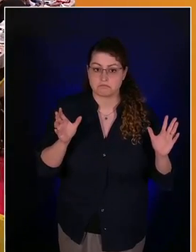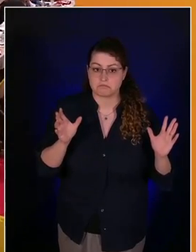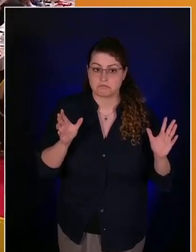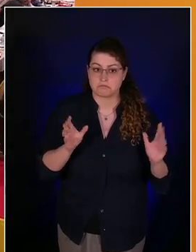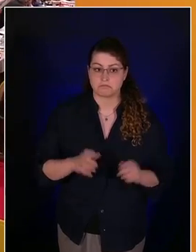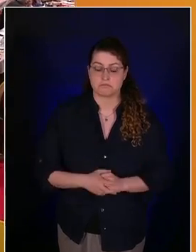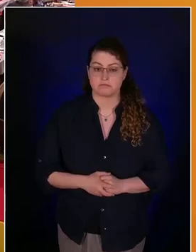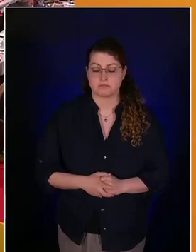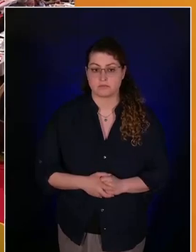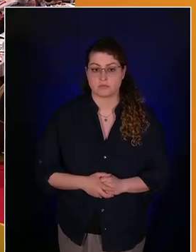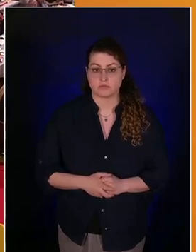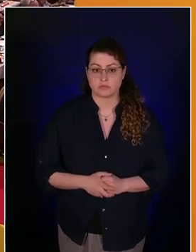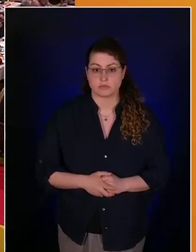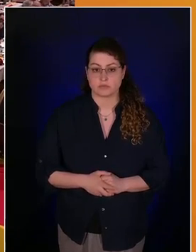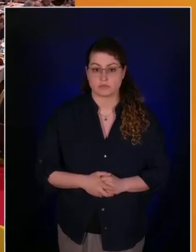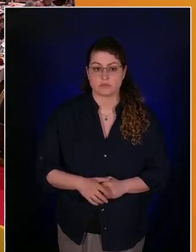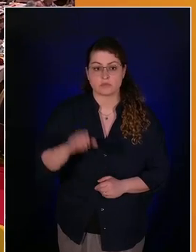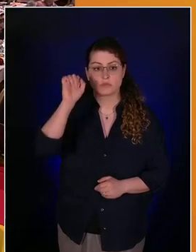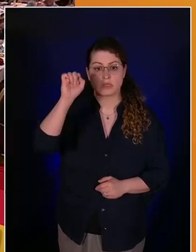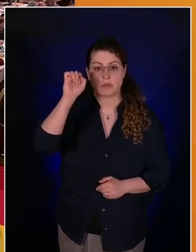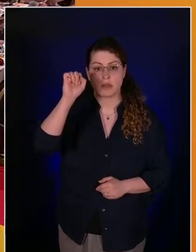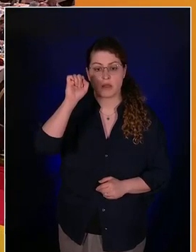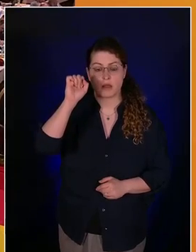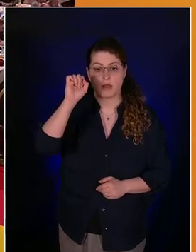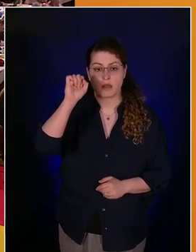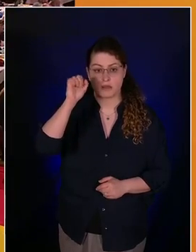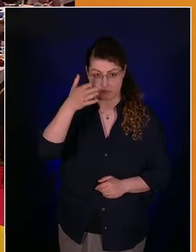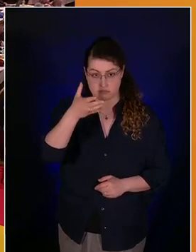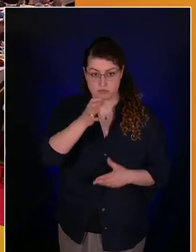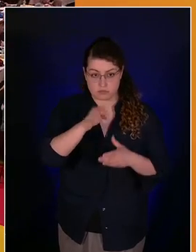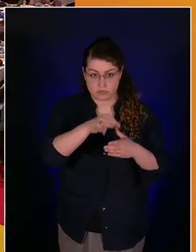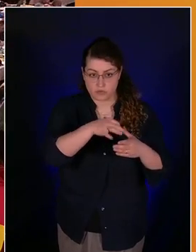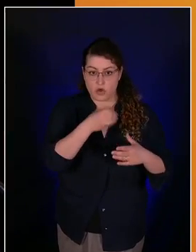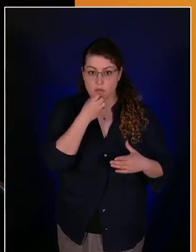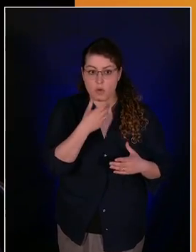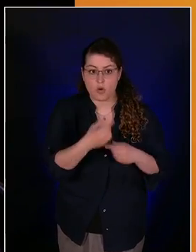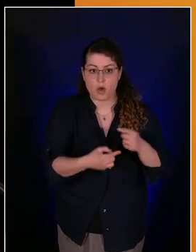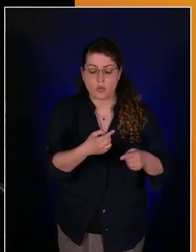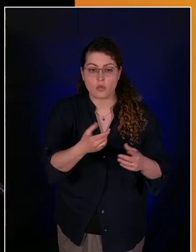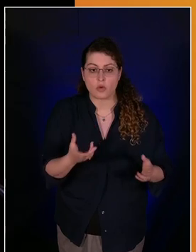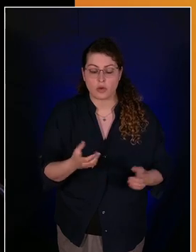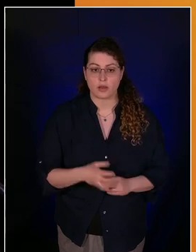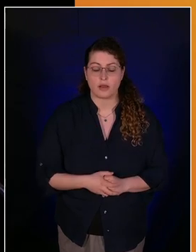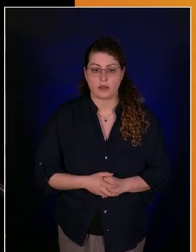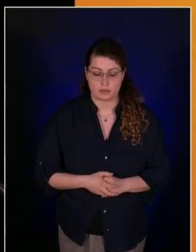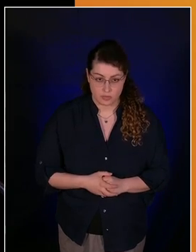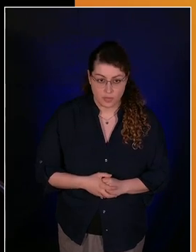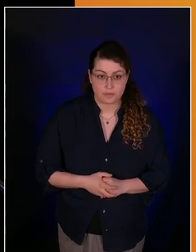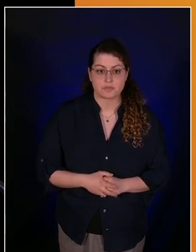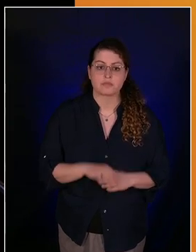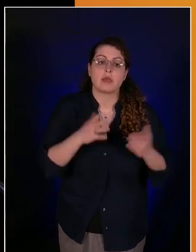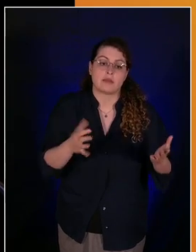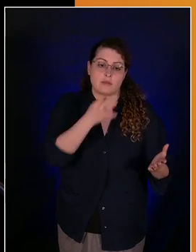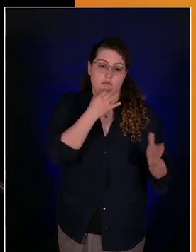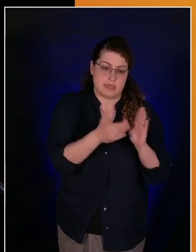pas les camarades chefs de délègue votents ainsi ainsi je j'en